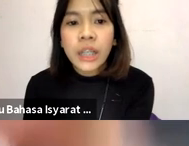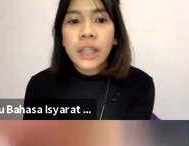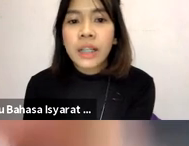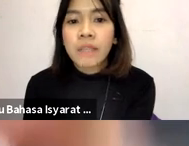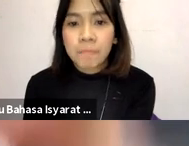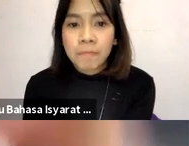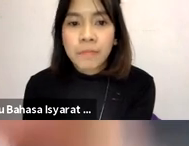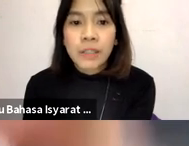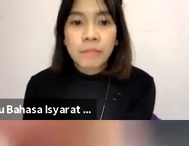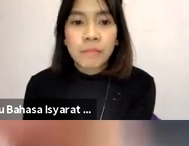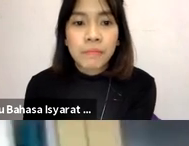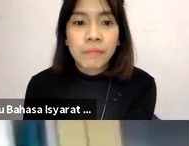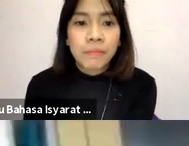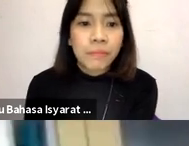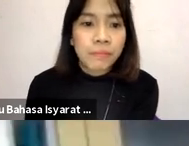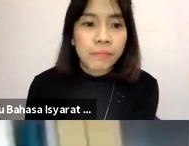tuli